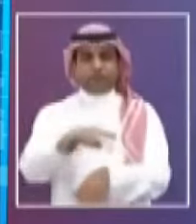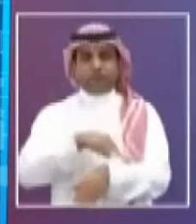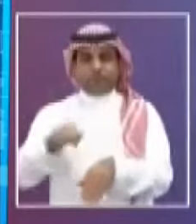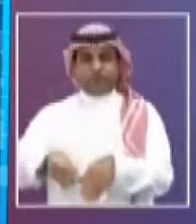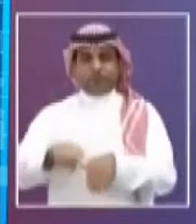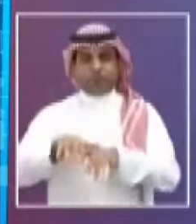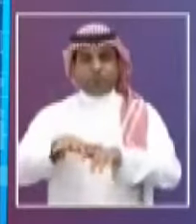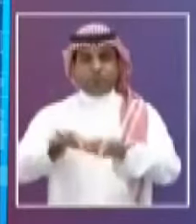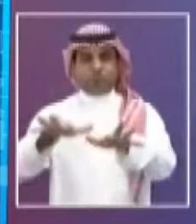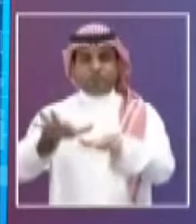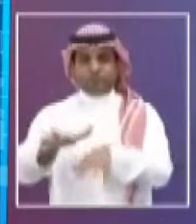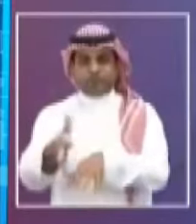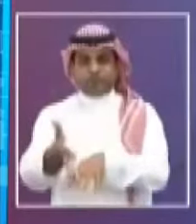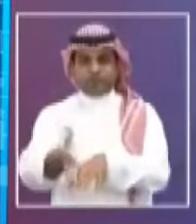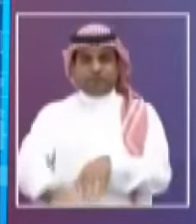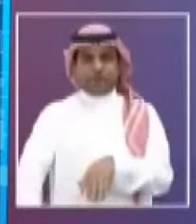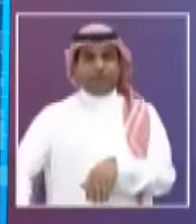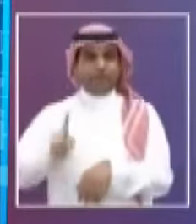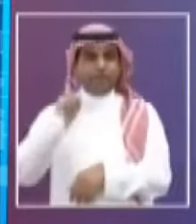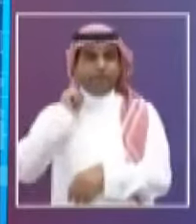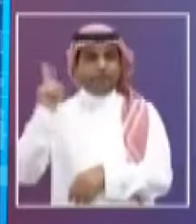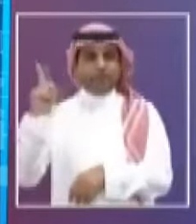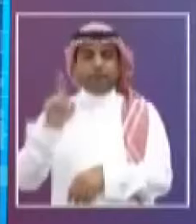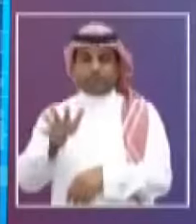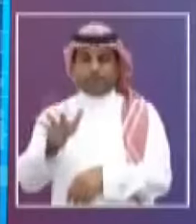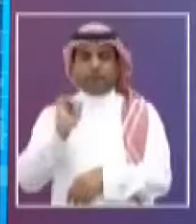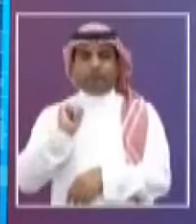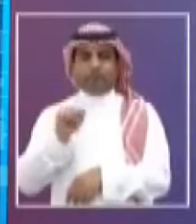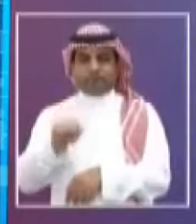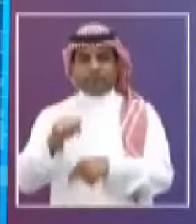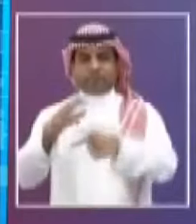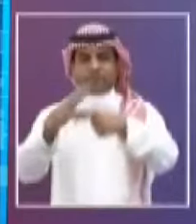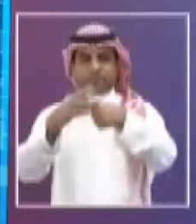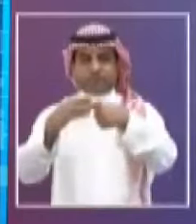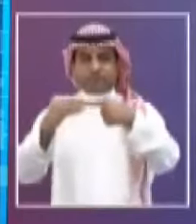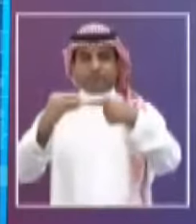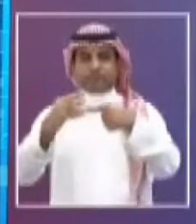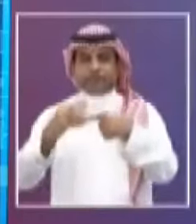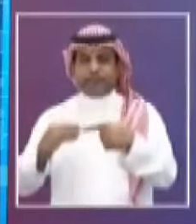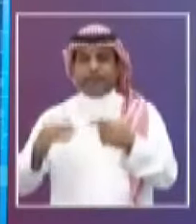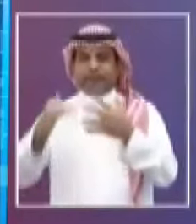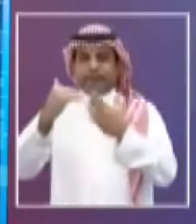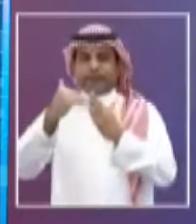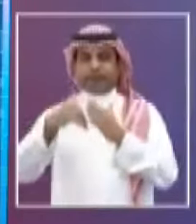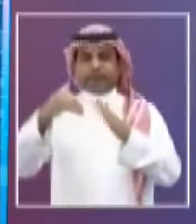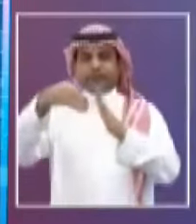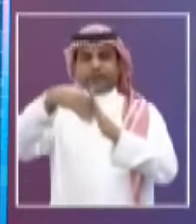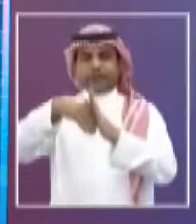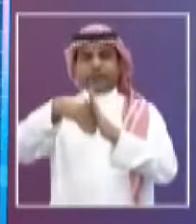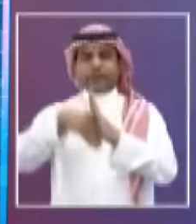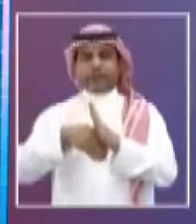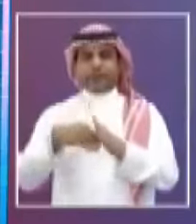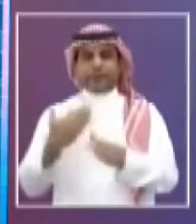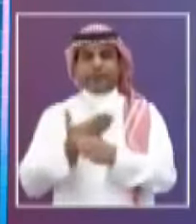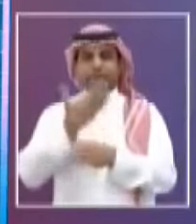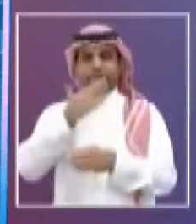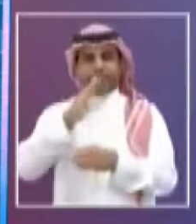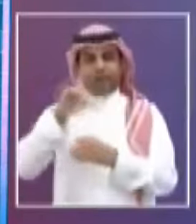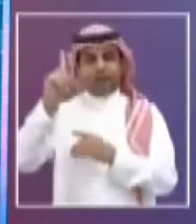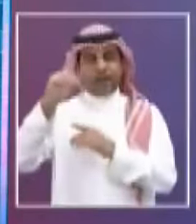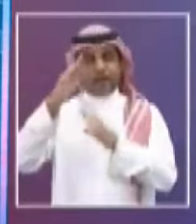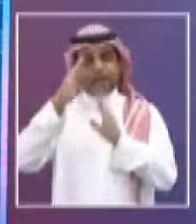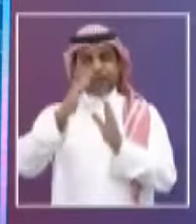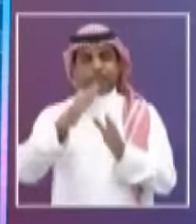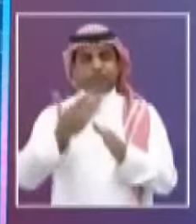حالات انتشار ملحوظة في المدينة المنورة، ثم بدأت تتراجع الحمد لله بعد توفيق الله سبحانه وتعالى. لذلك